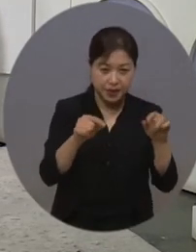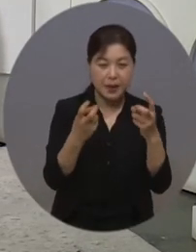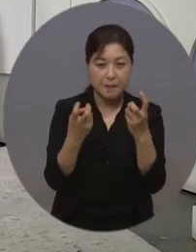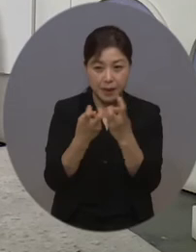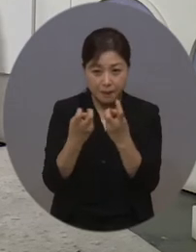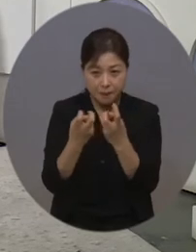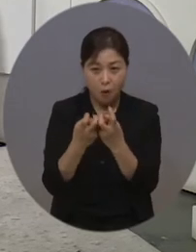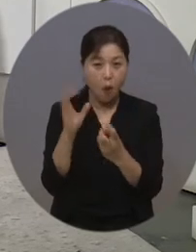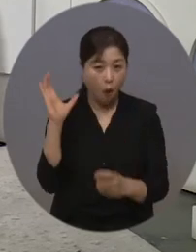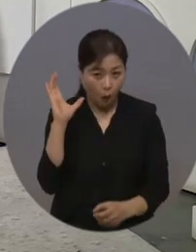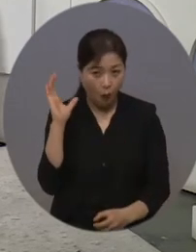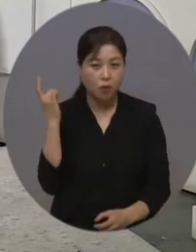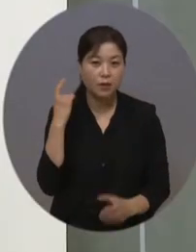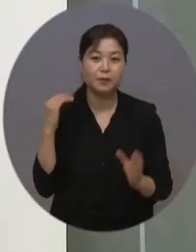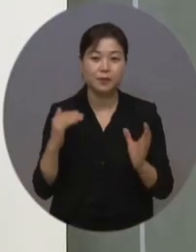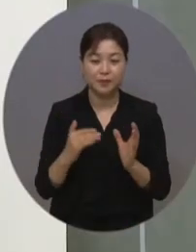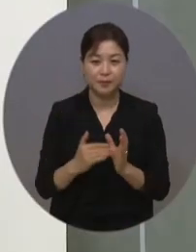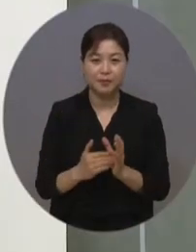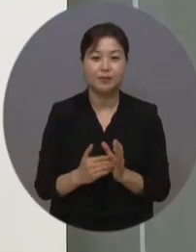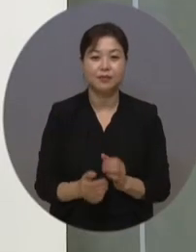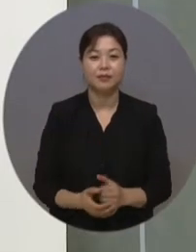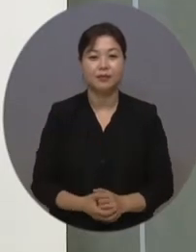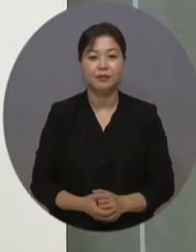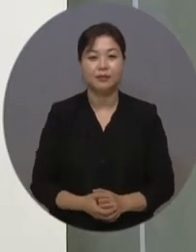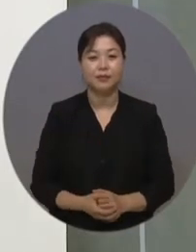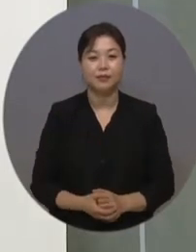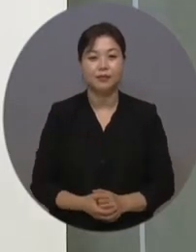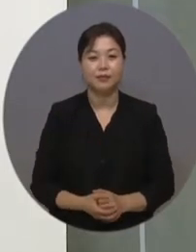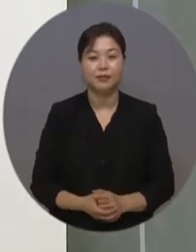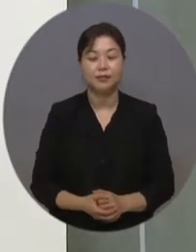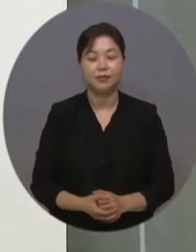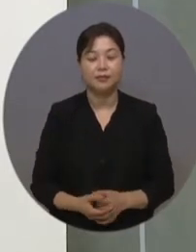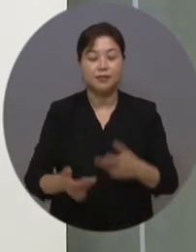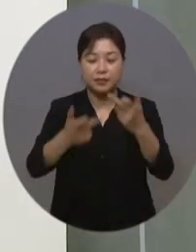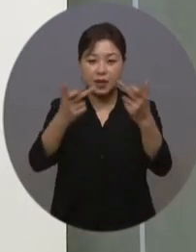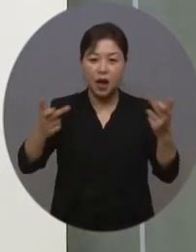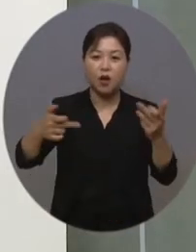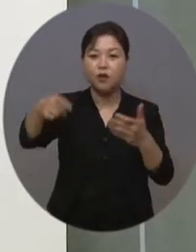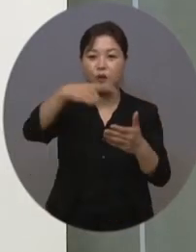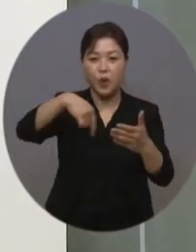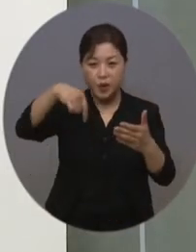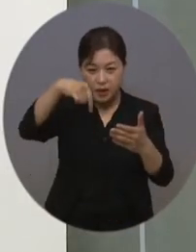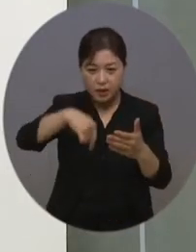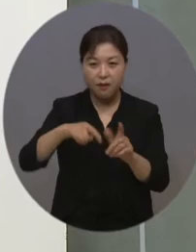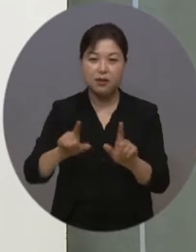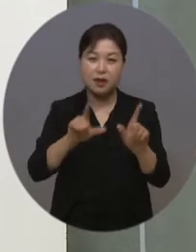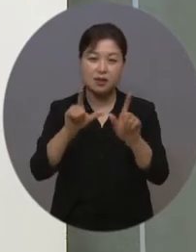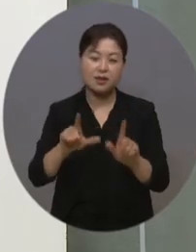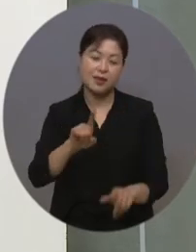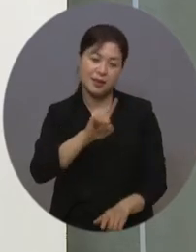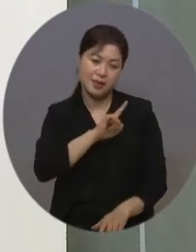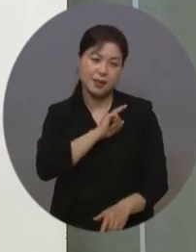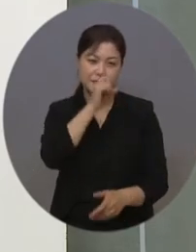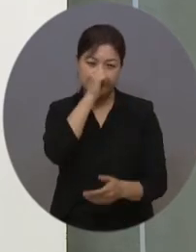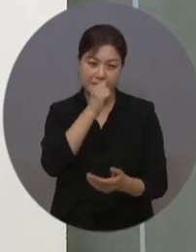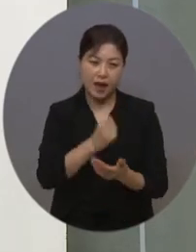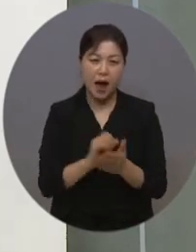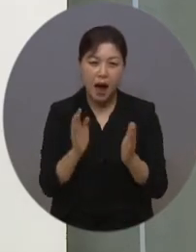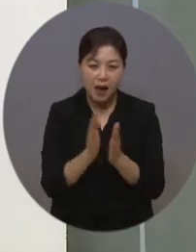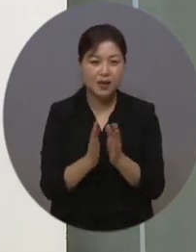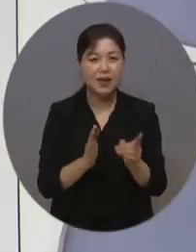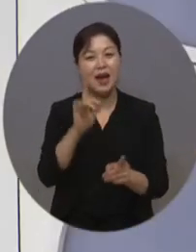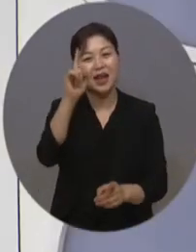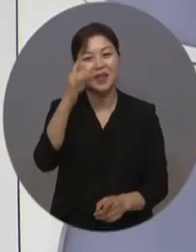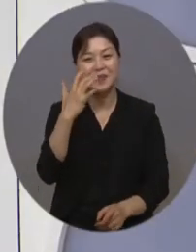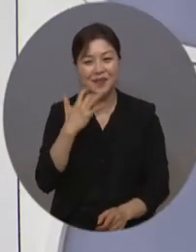잠시 들어봤는데 결국은 우리가 자연 속에서 사는 것이 가장 이상적인데. 아, 근데 나는 빠졌네. 그게 있어야